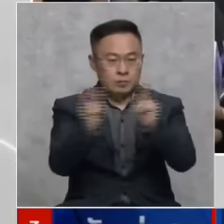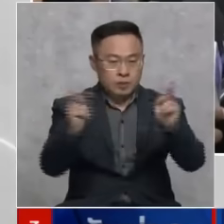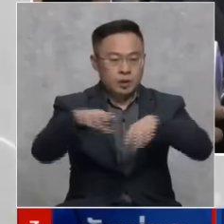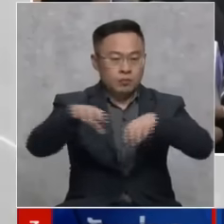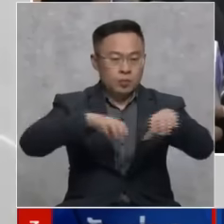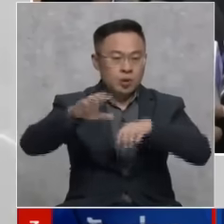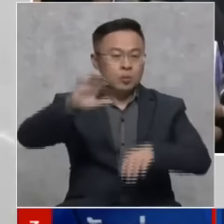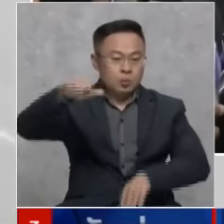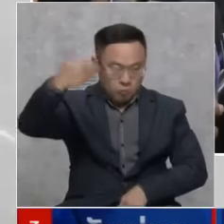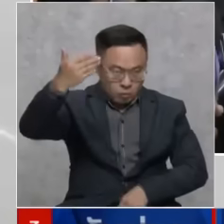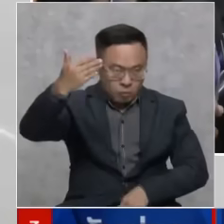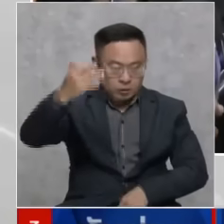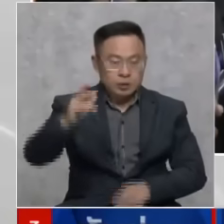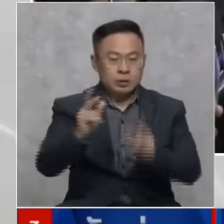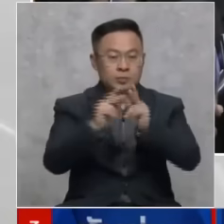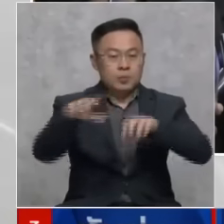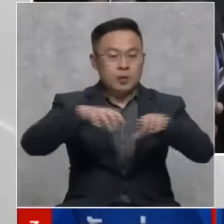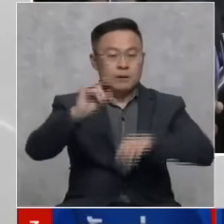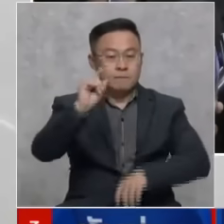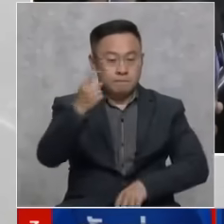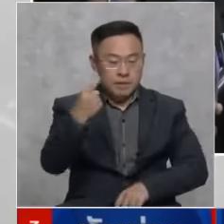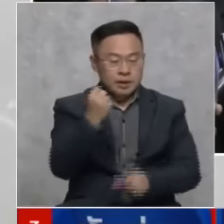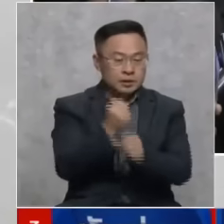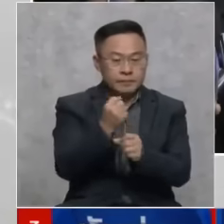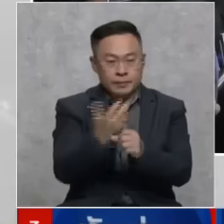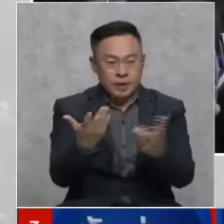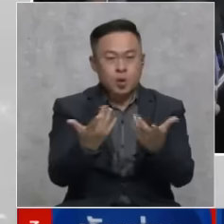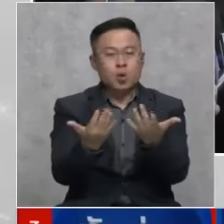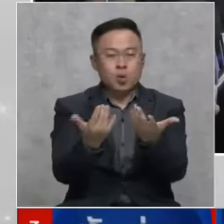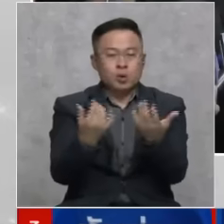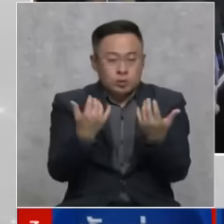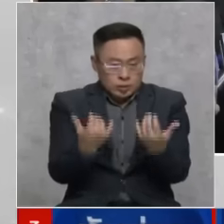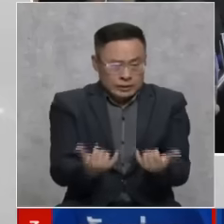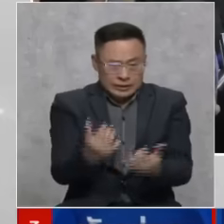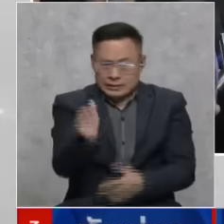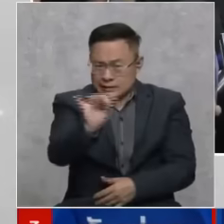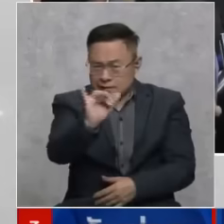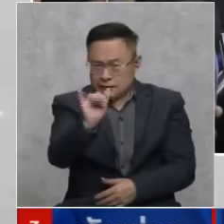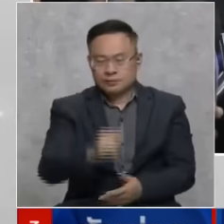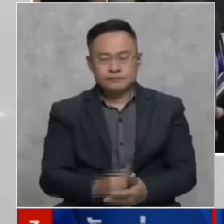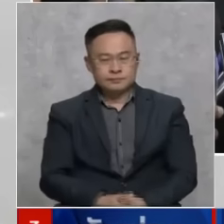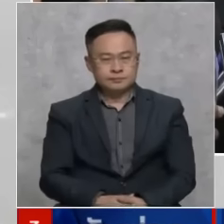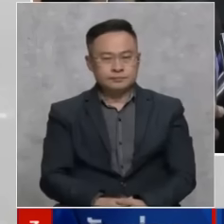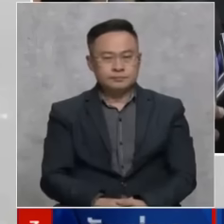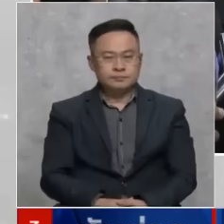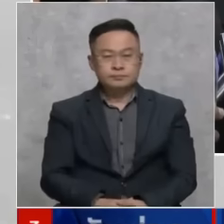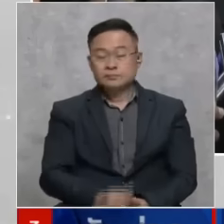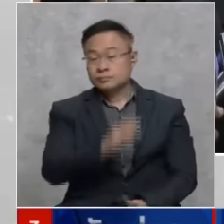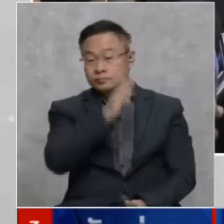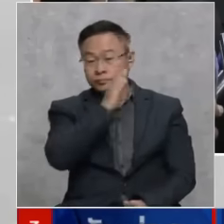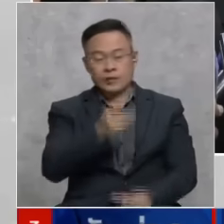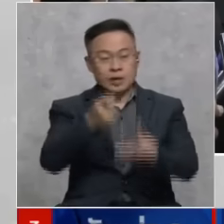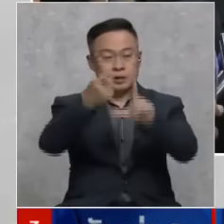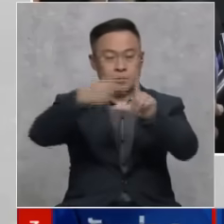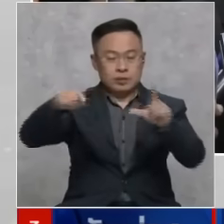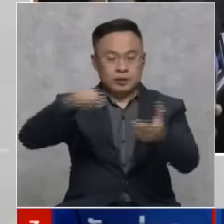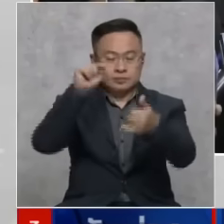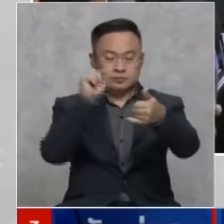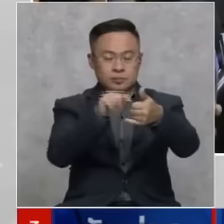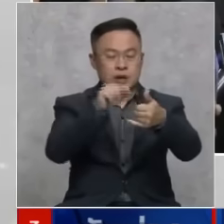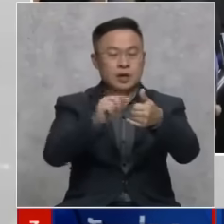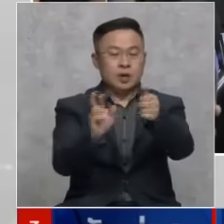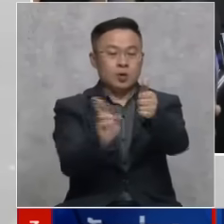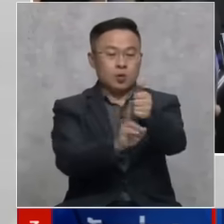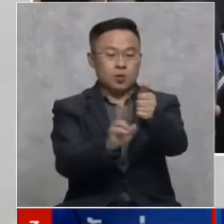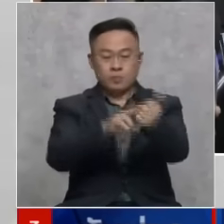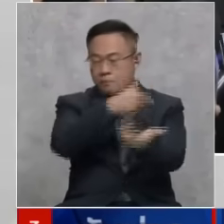ารพรรคชุดใหม่ว่าจะมีมติอย่างไรถามย้ำเลยนะคะเป็นไปได้ไหมก้าวไกลเนี่ยจะมีมติขับหมออ๋องเนี่ยออกจากก้